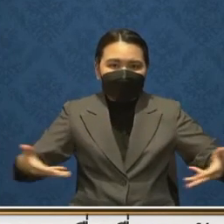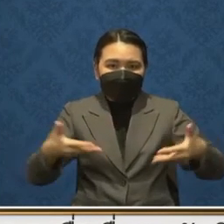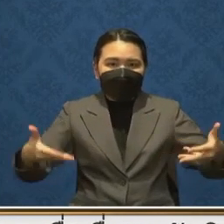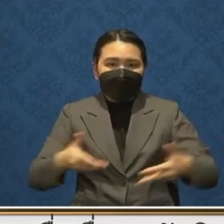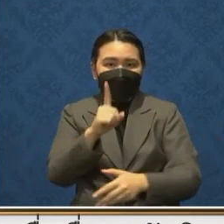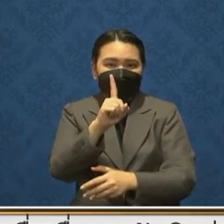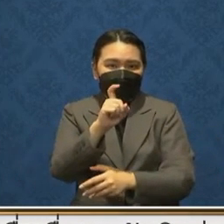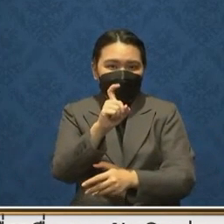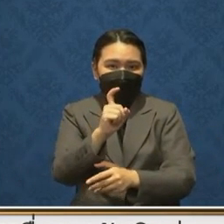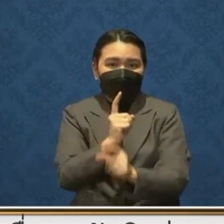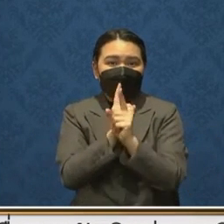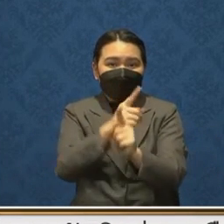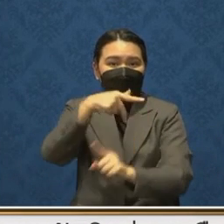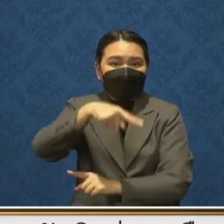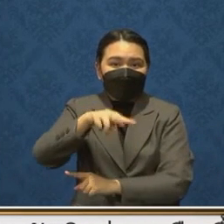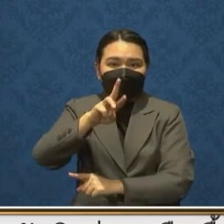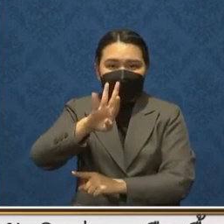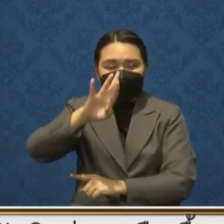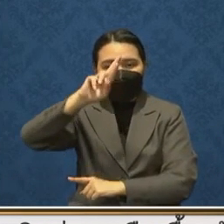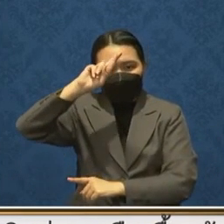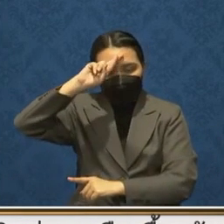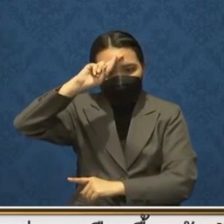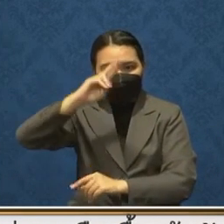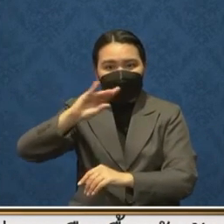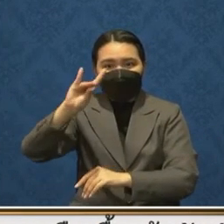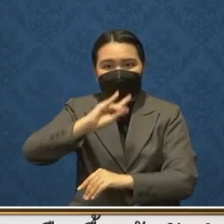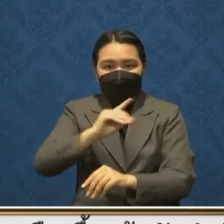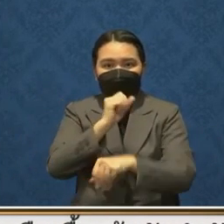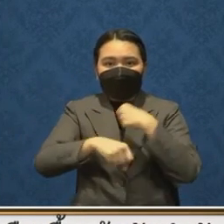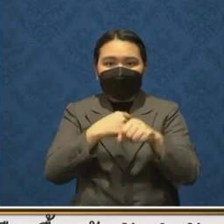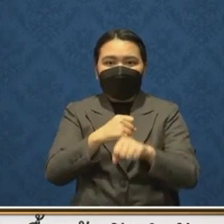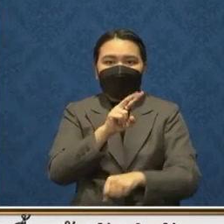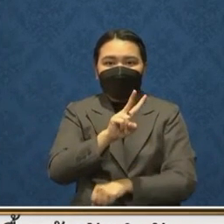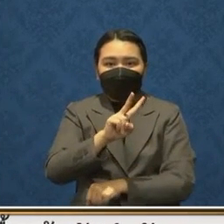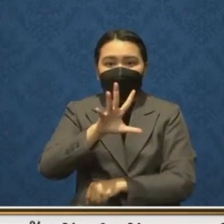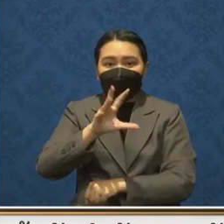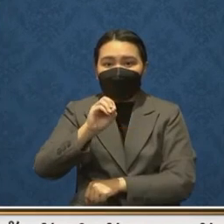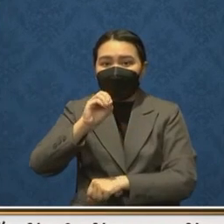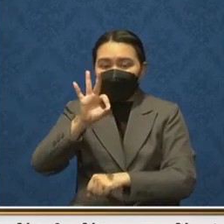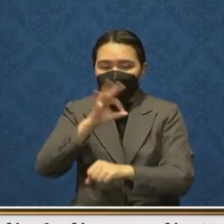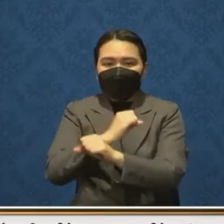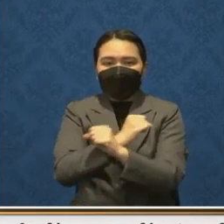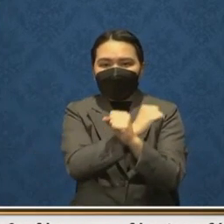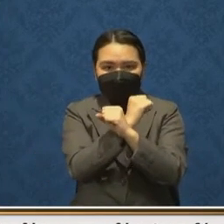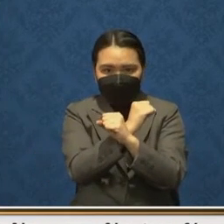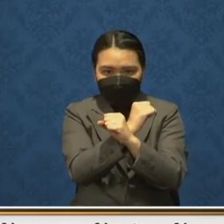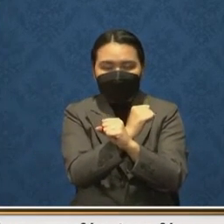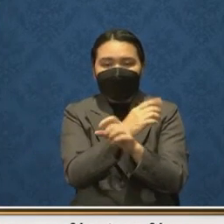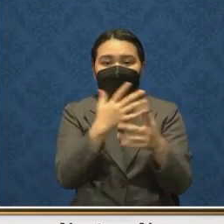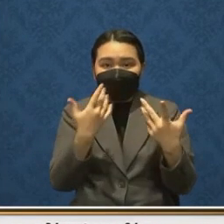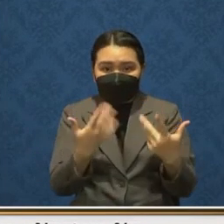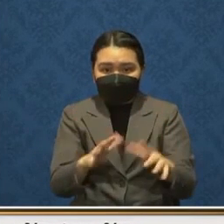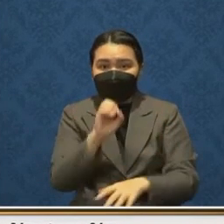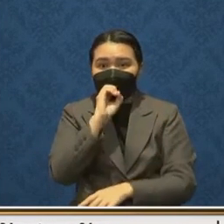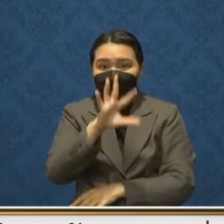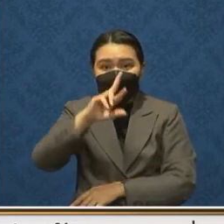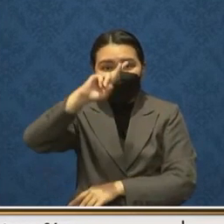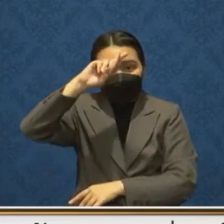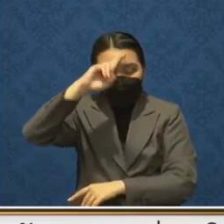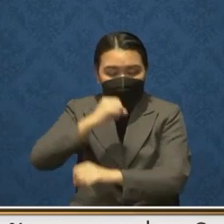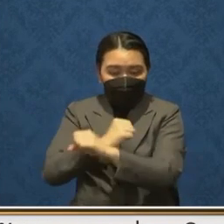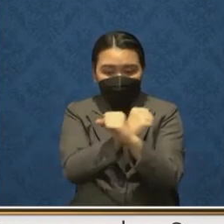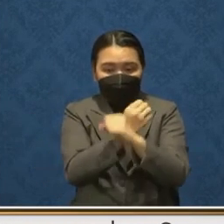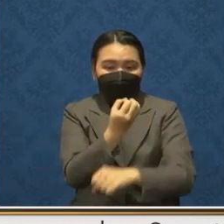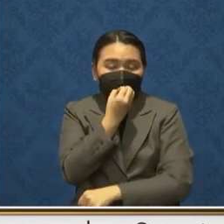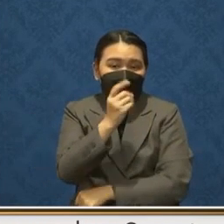หดควบคุมโกสัตว์พ.2659 ท่านกบอกว่าโลกที่ป้องกันไม่ให้เป็บริธิโภคก็